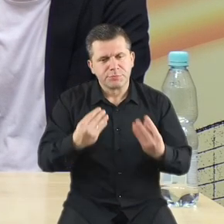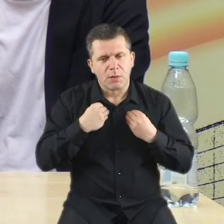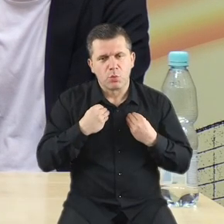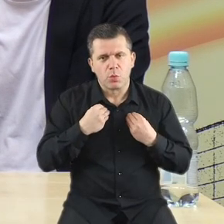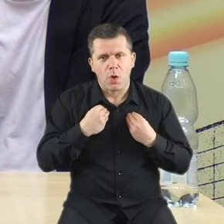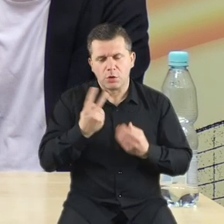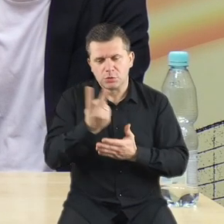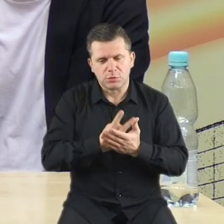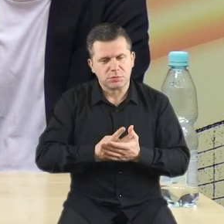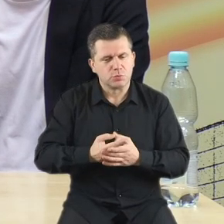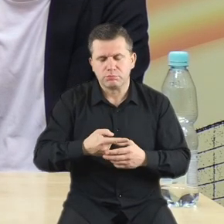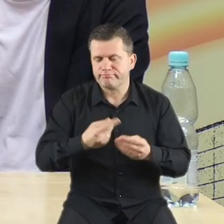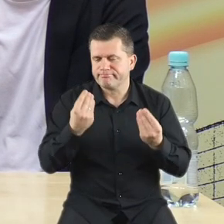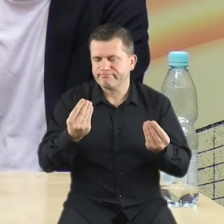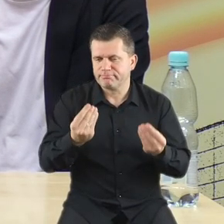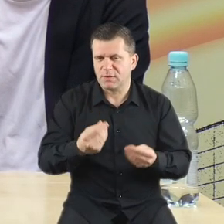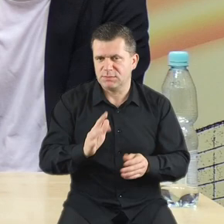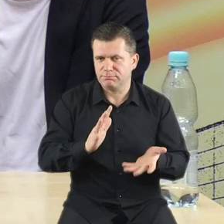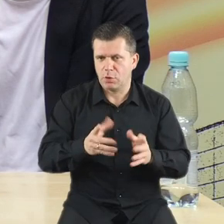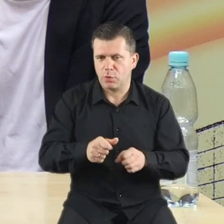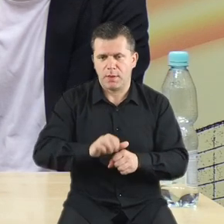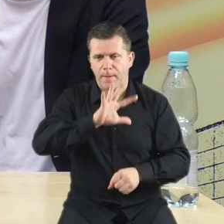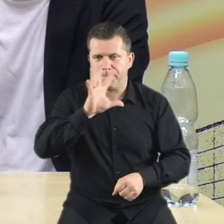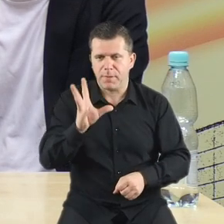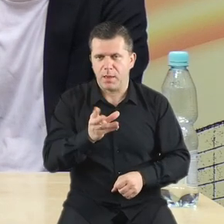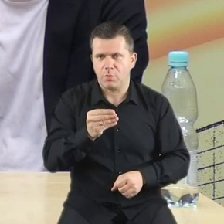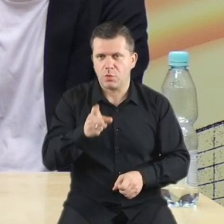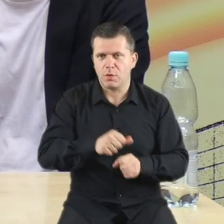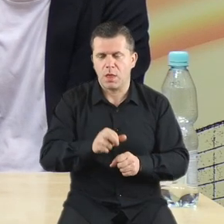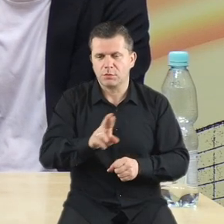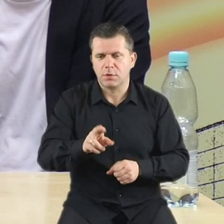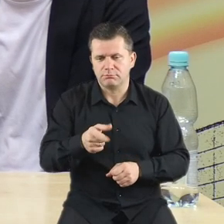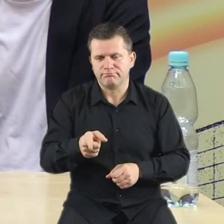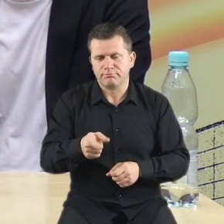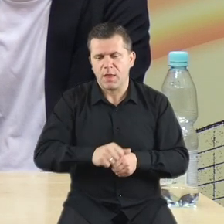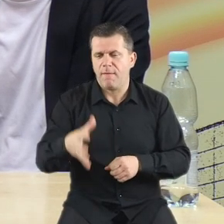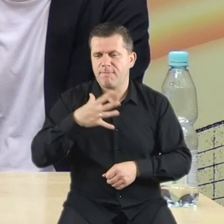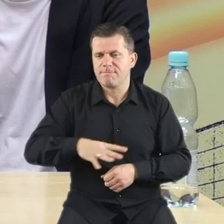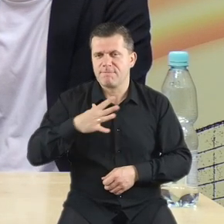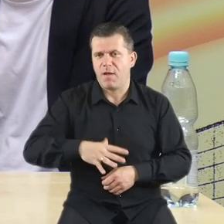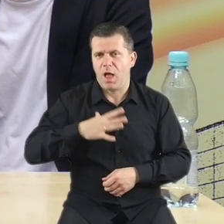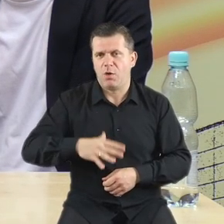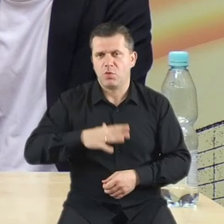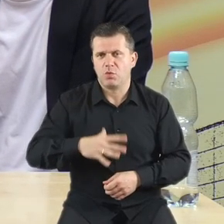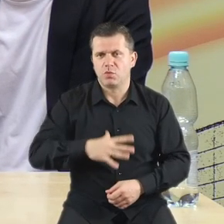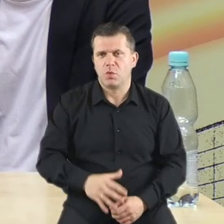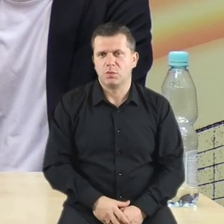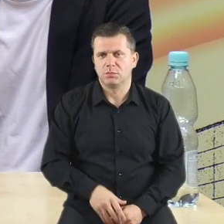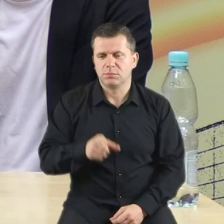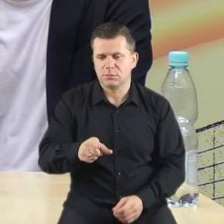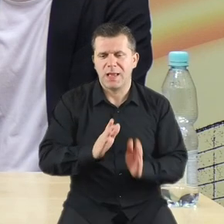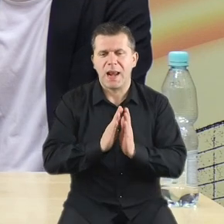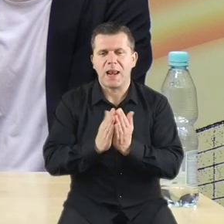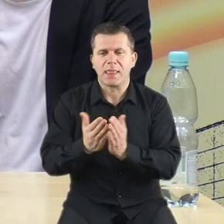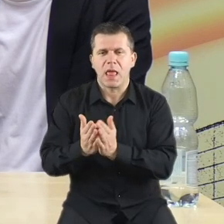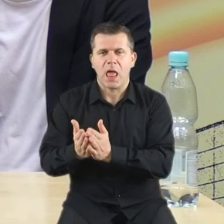sposób. To jest piękne. To jest rzeczywiście miarą wartości takiej literatury właśnie,